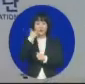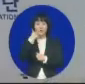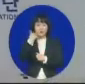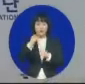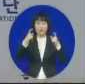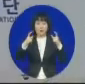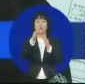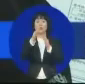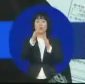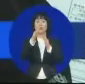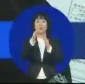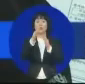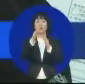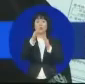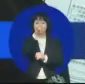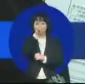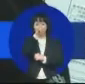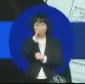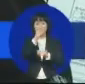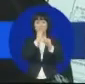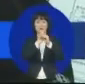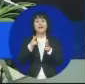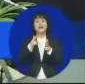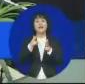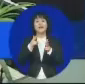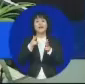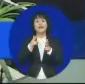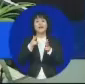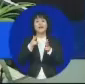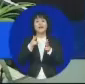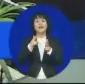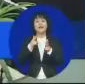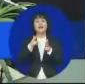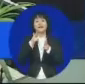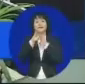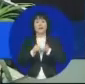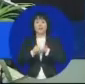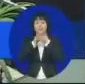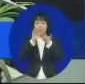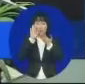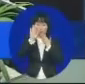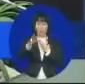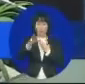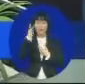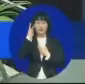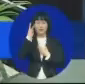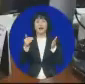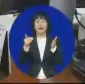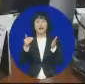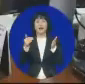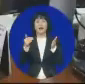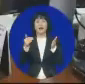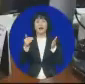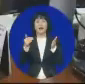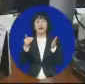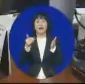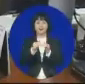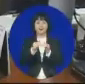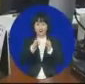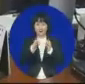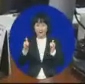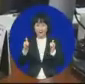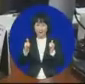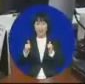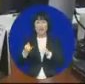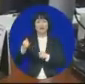관내에 주소를 두고 공장 등록을 한 중소 제조 업체와 사업자등록 후 2개월 이상 영어판 소상공인 이며 신청 업체의 사업